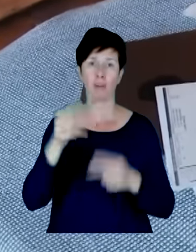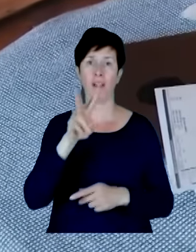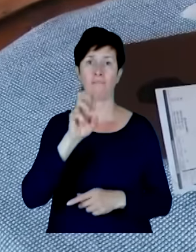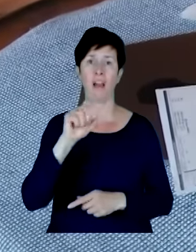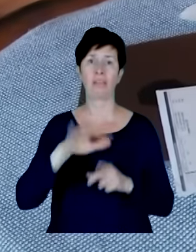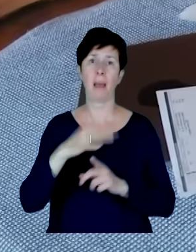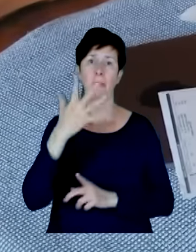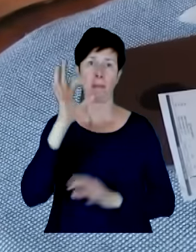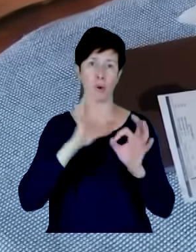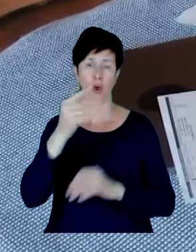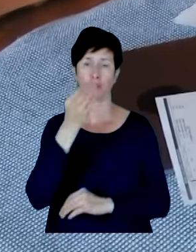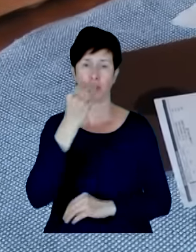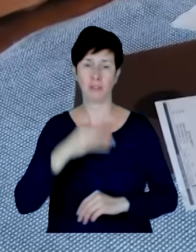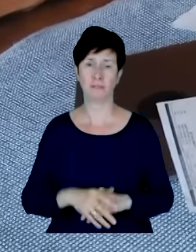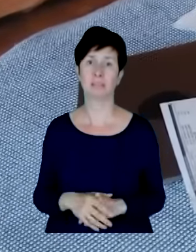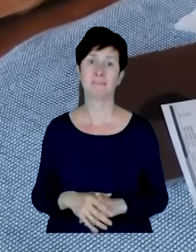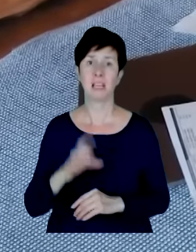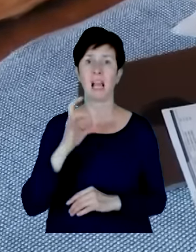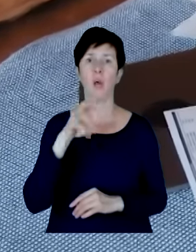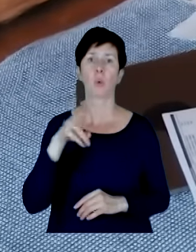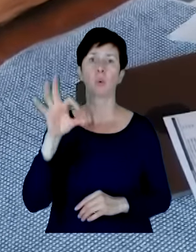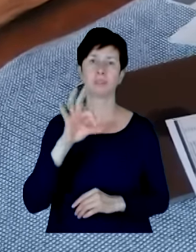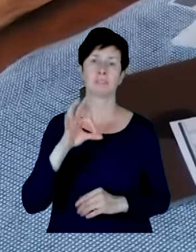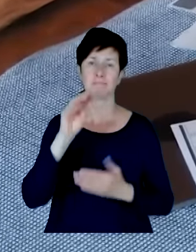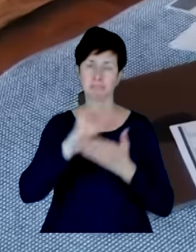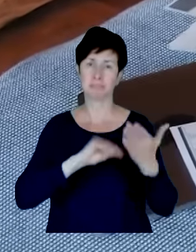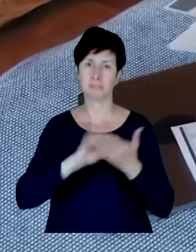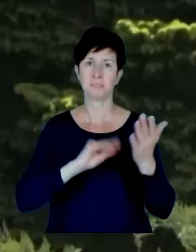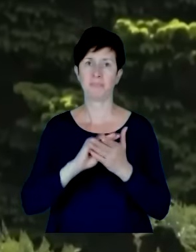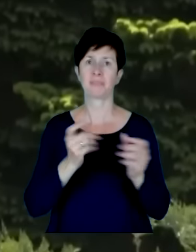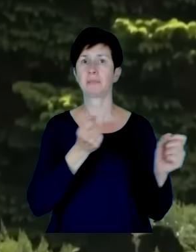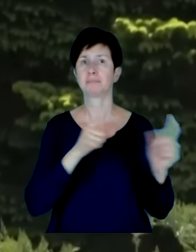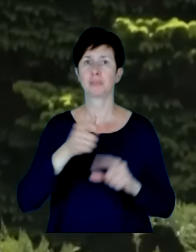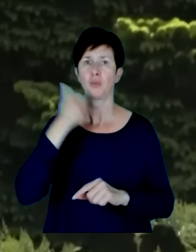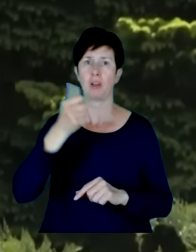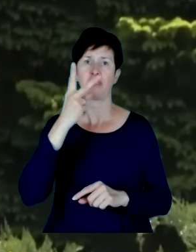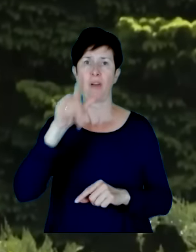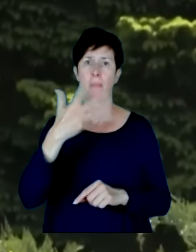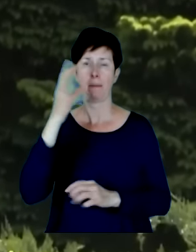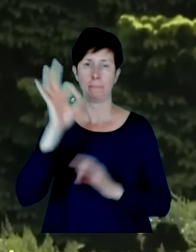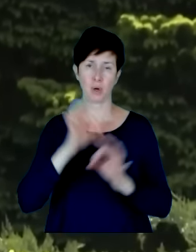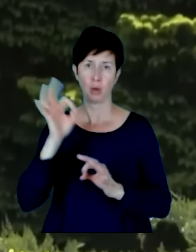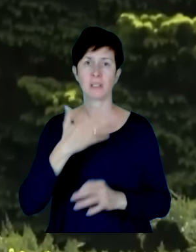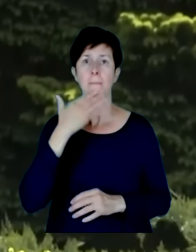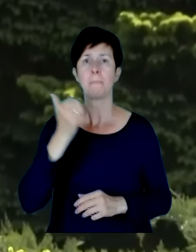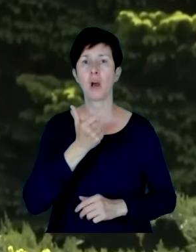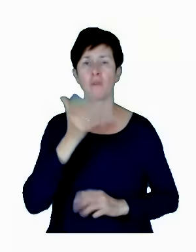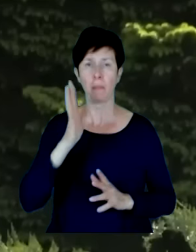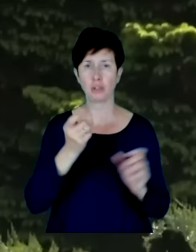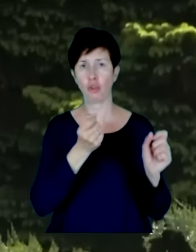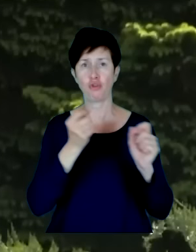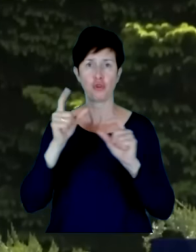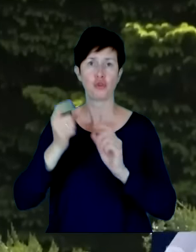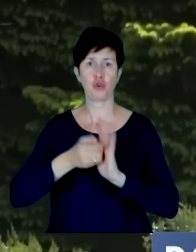napędzi inflację g podaje że rok do roku ceny w Pol WOS niemal 25 majówka co prawda będzie droższa ale premier wciąż w dobrym